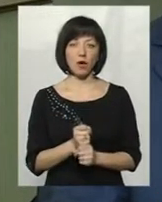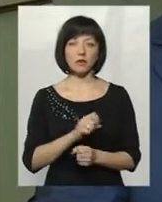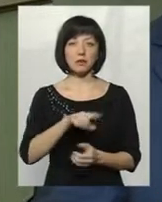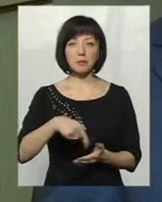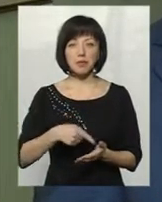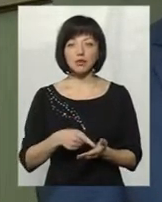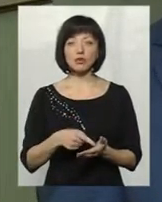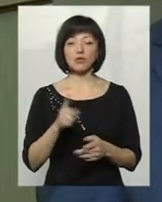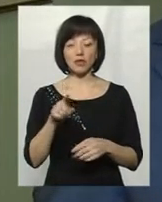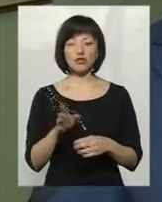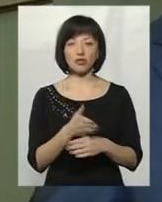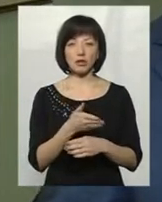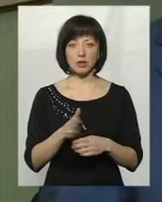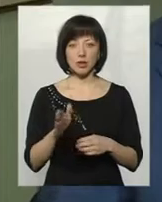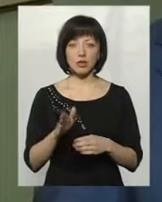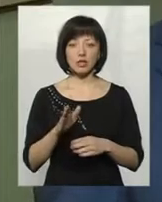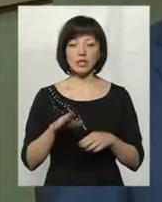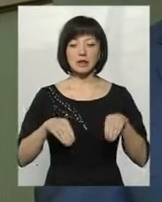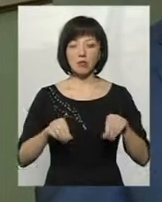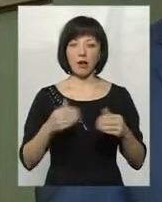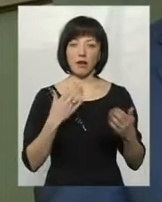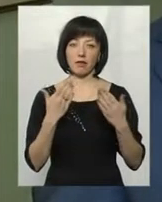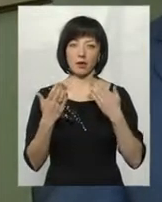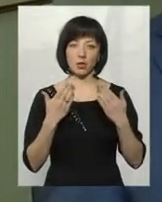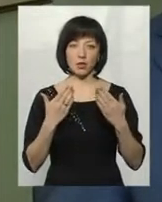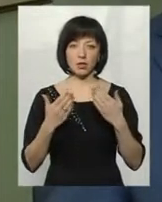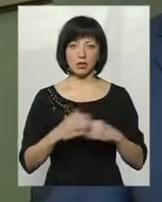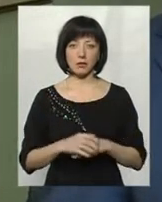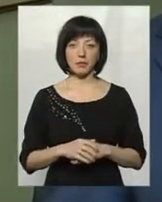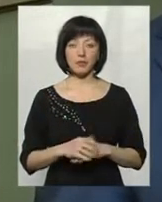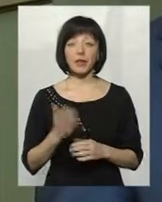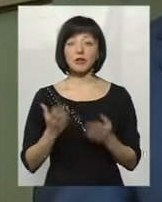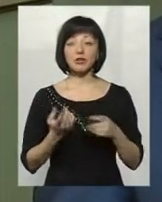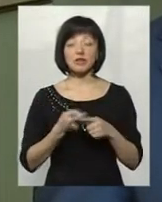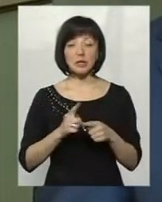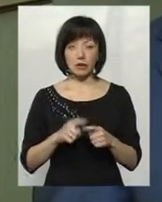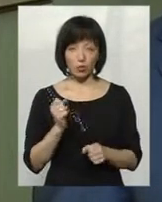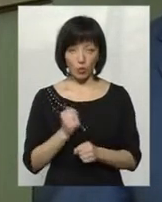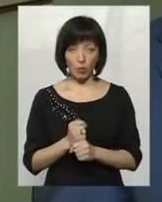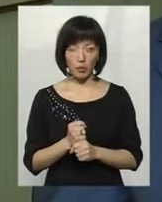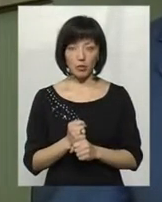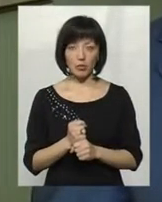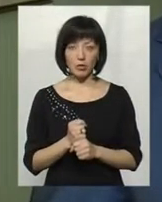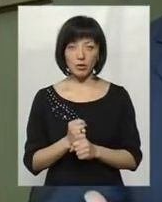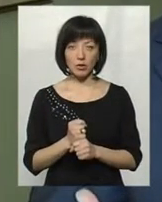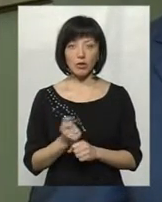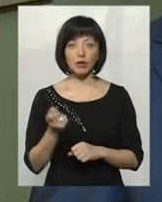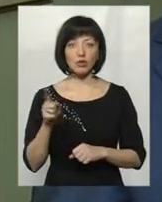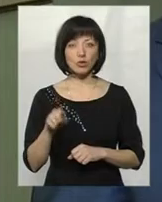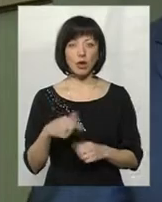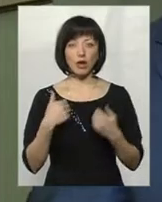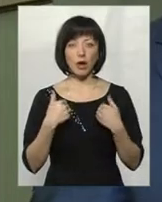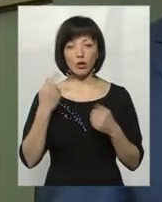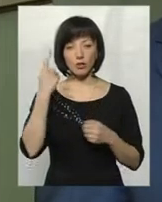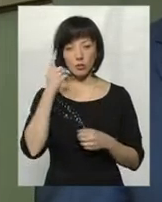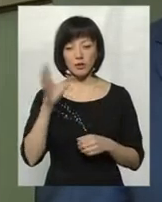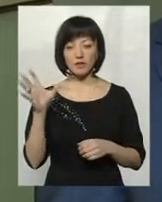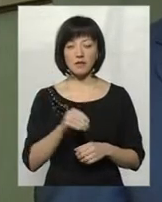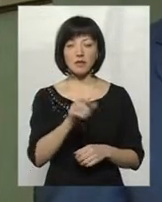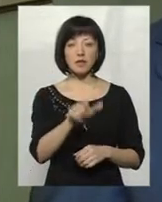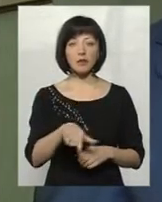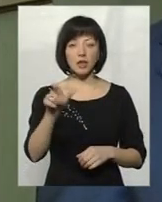місто от в цій частині земельних відносин. Якщо ми це зробимо, то я думаю, що всі